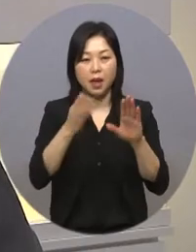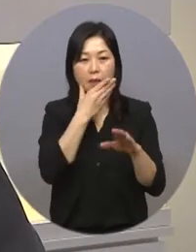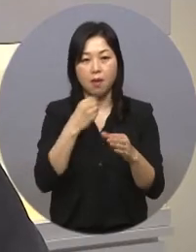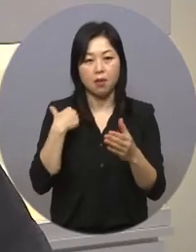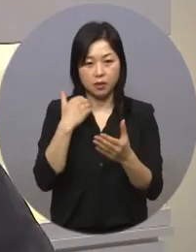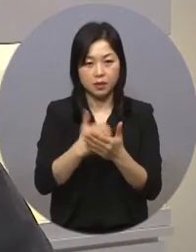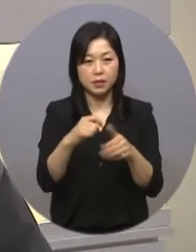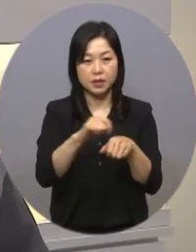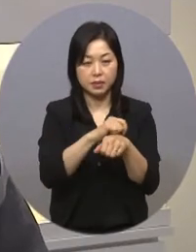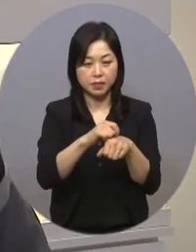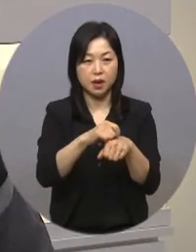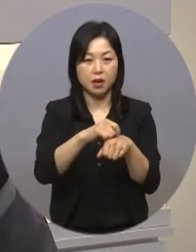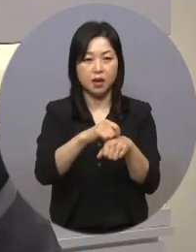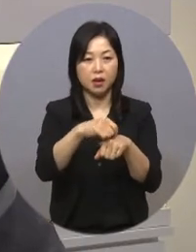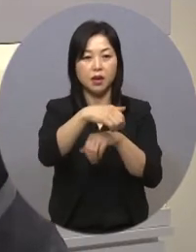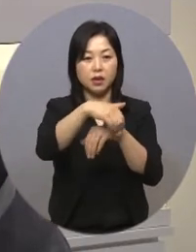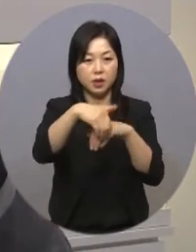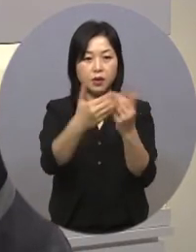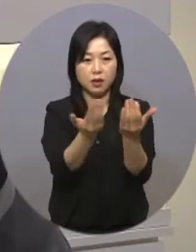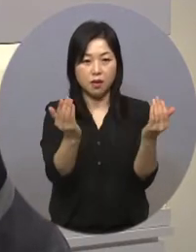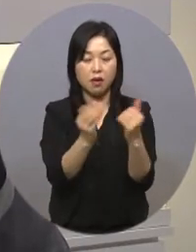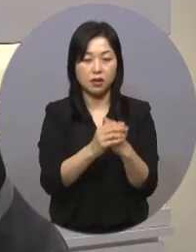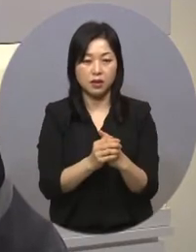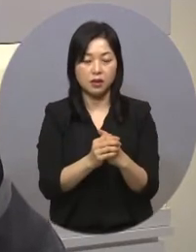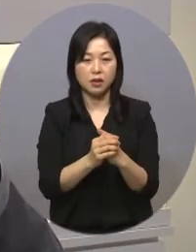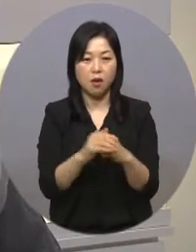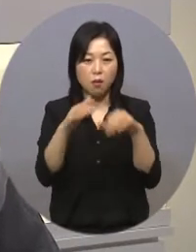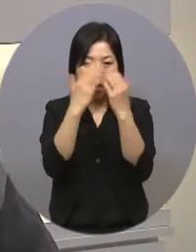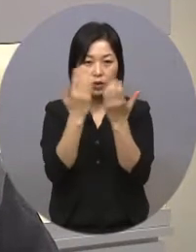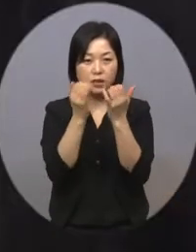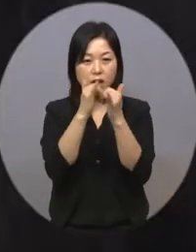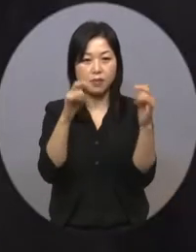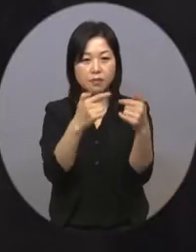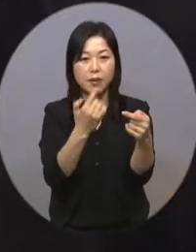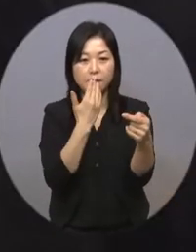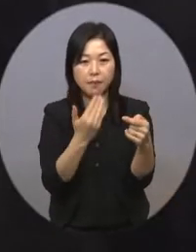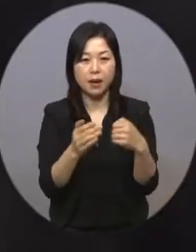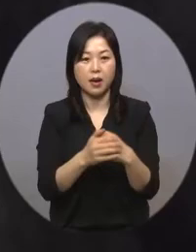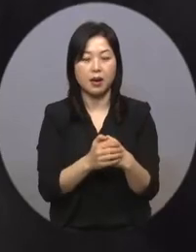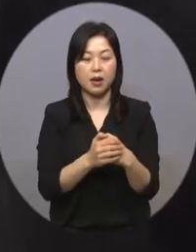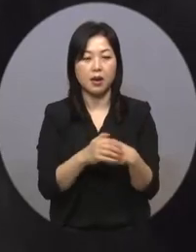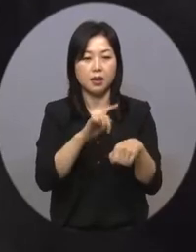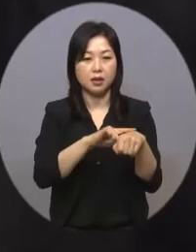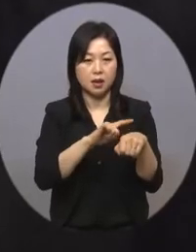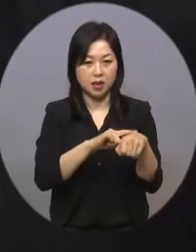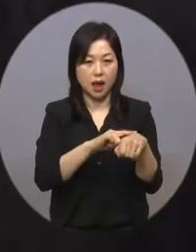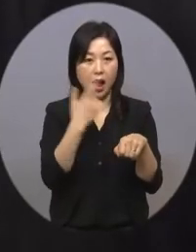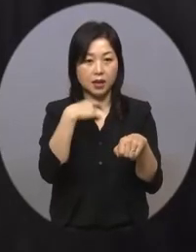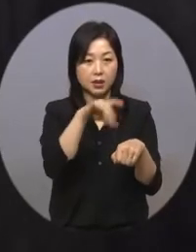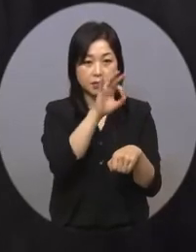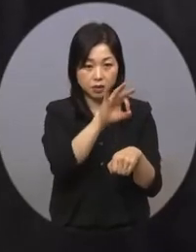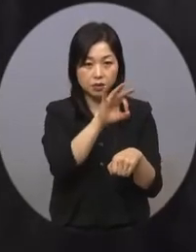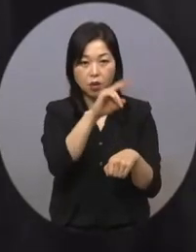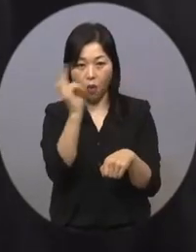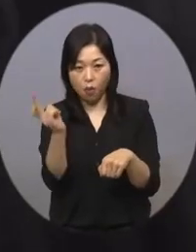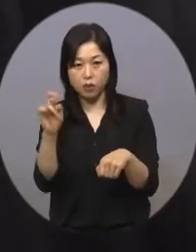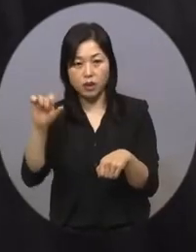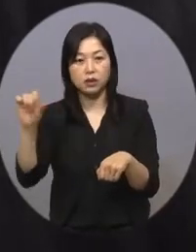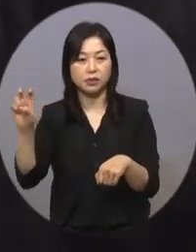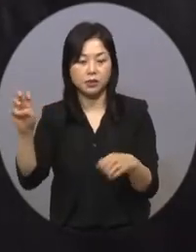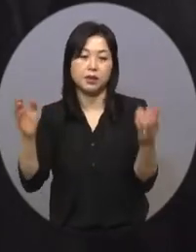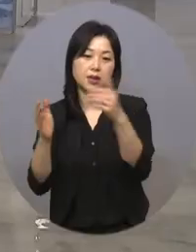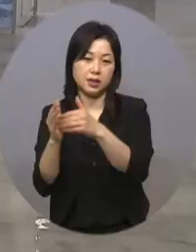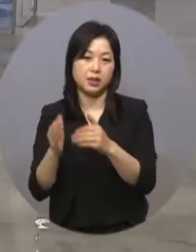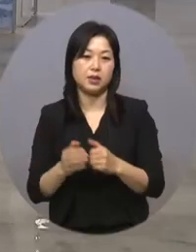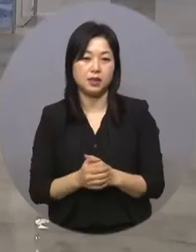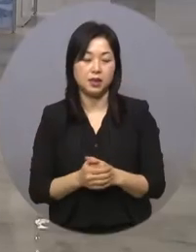넘치는 특별기획전은 전 연령대가 입장 가능하고 운영시간은 오전 10시부터 오후 5시 반까지입니다.